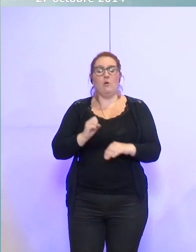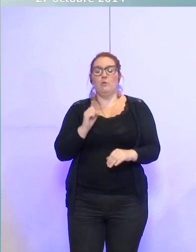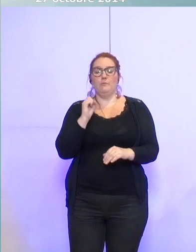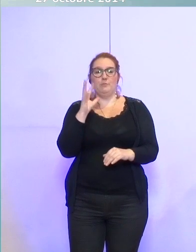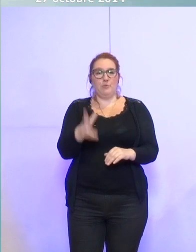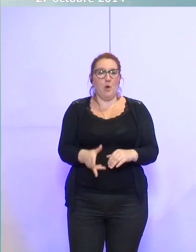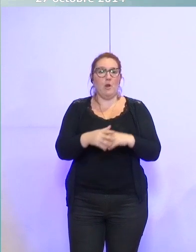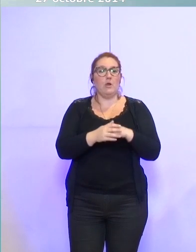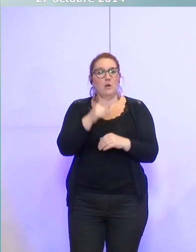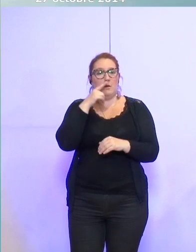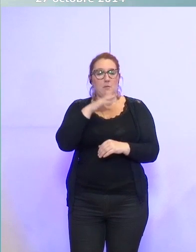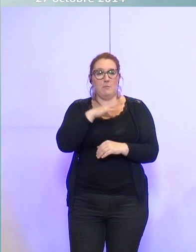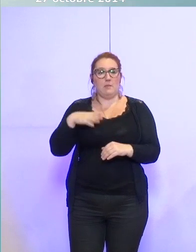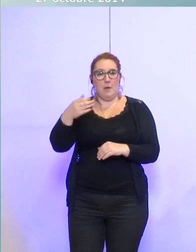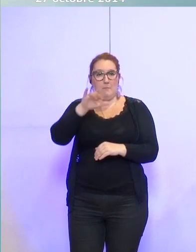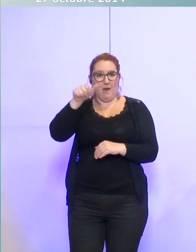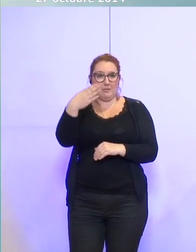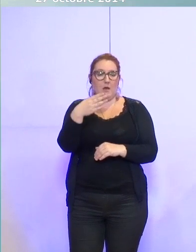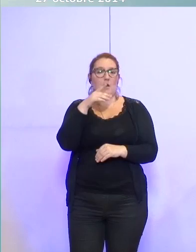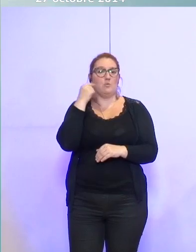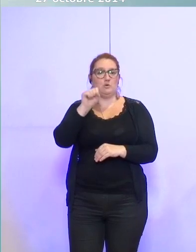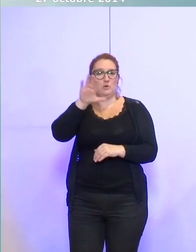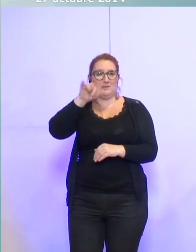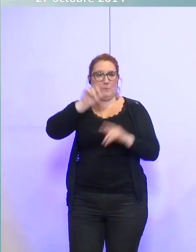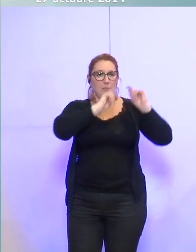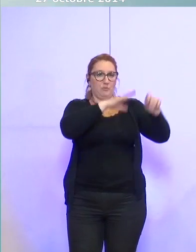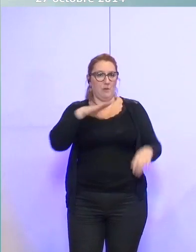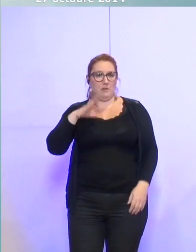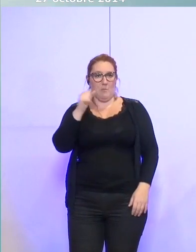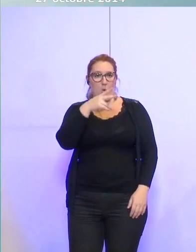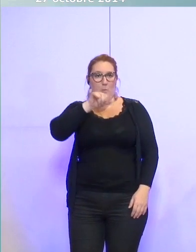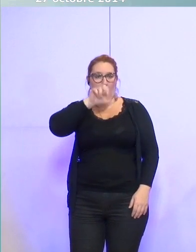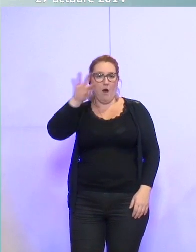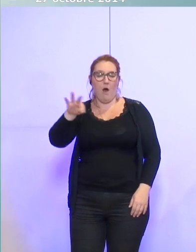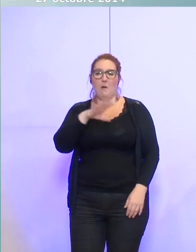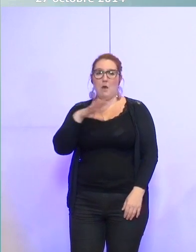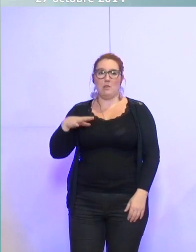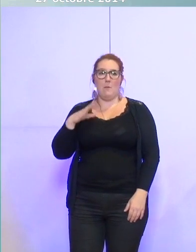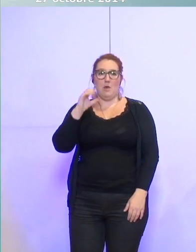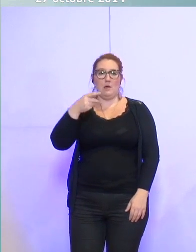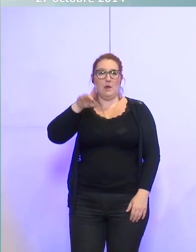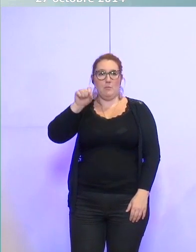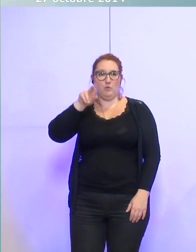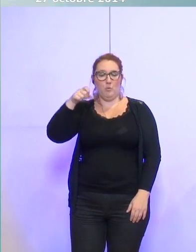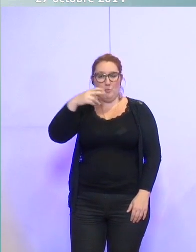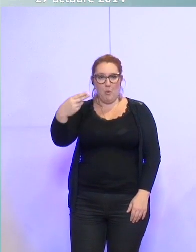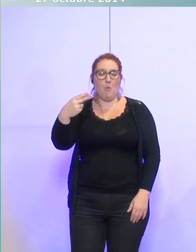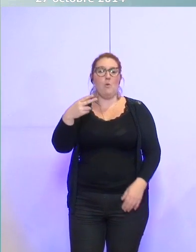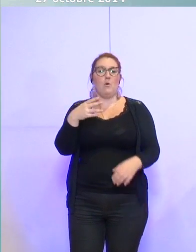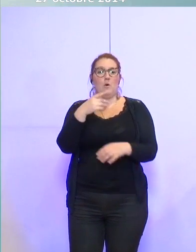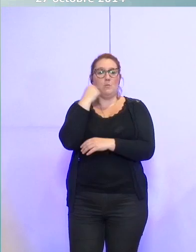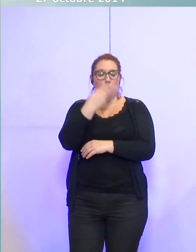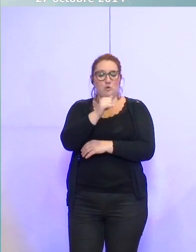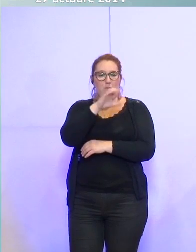Sabri donne pouvoir à Madame Compara pour la soirée, Kéra Capdepont, Bernard Macré donne pouvoir à